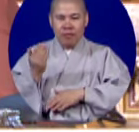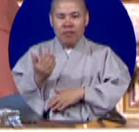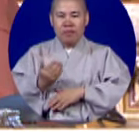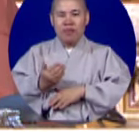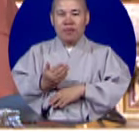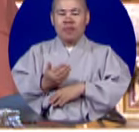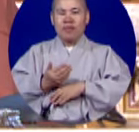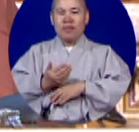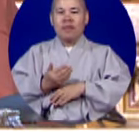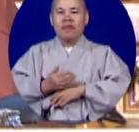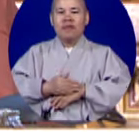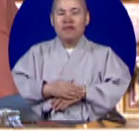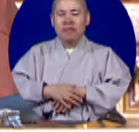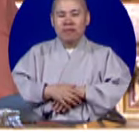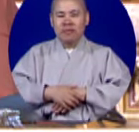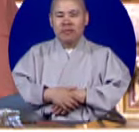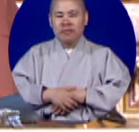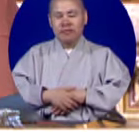그게 수행이에요.